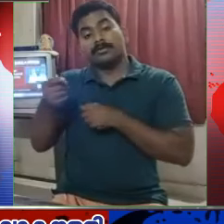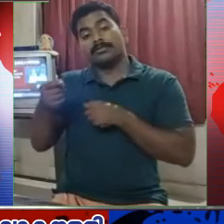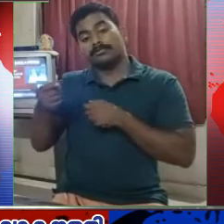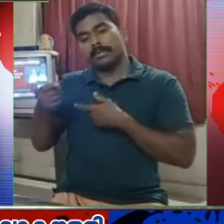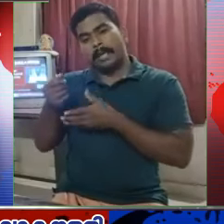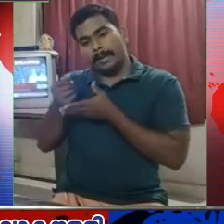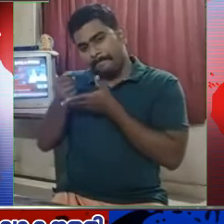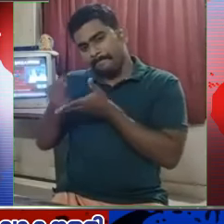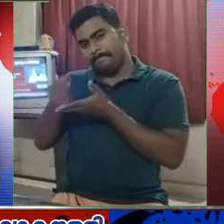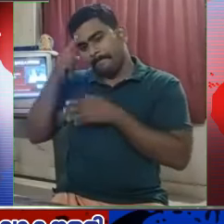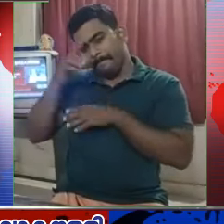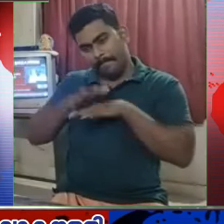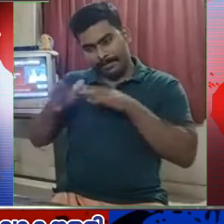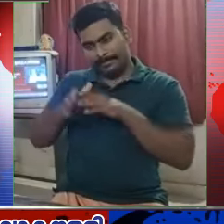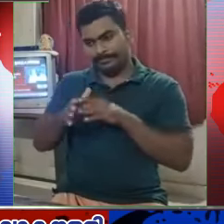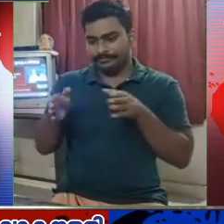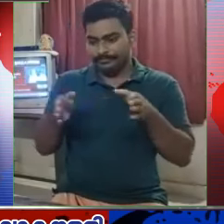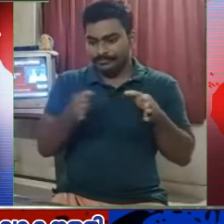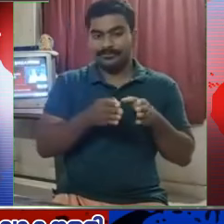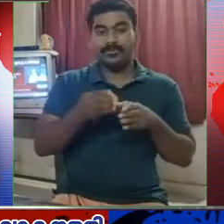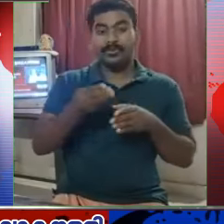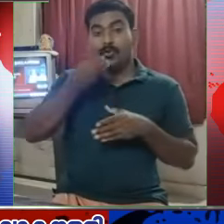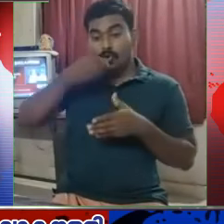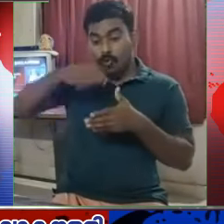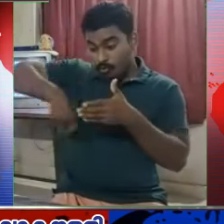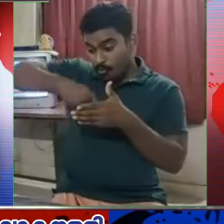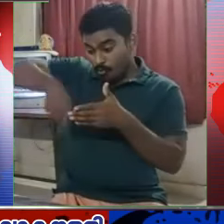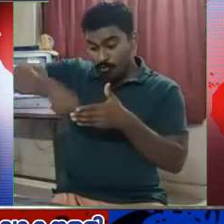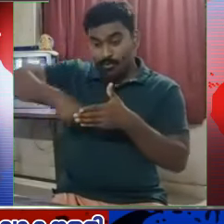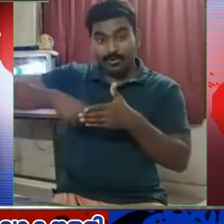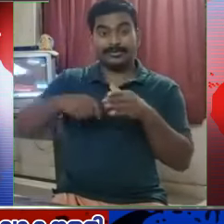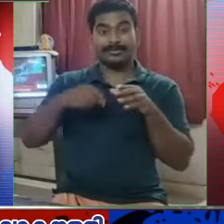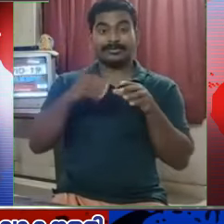തീരപ്രദേശത്ത് സ്വാഭാവികമായും ഉണ്ടാകാനിടയുള്ള ചില പ്രശ്നങ്ങളുണ്ട്.